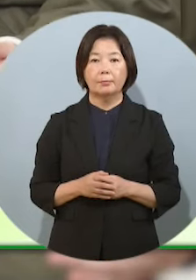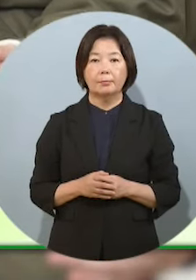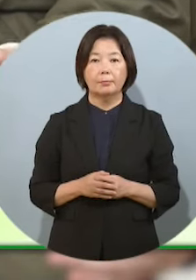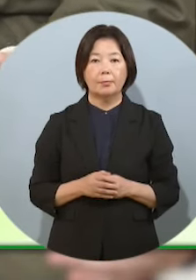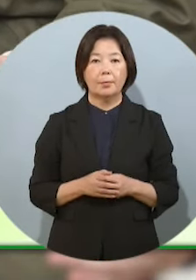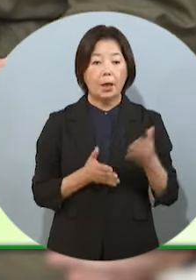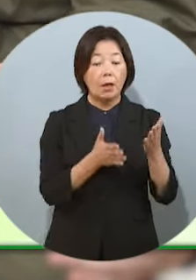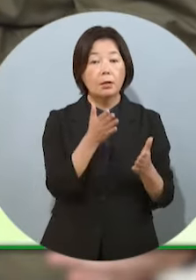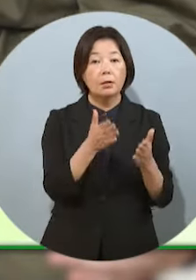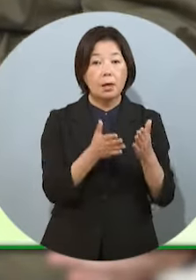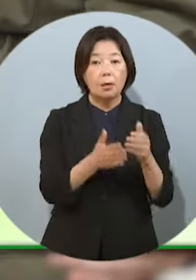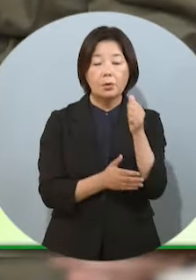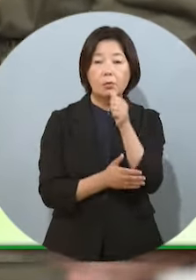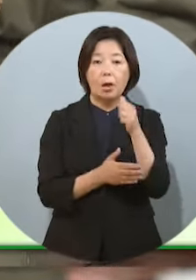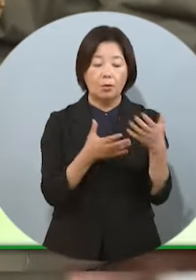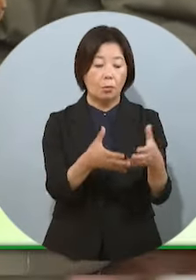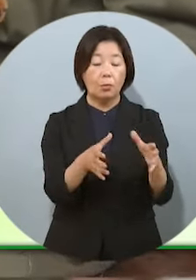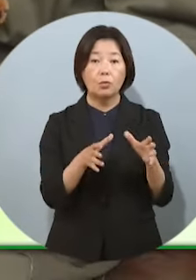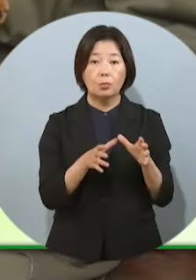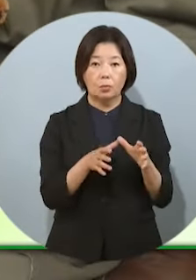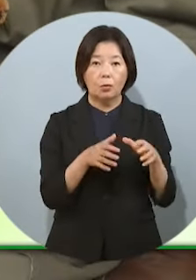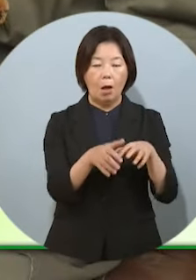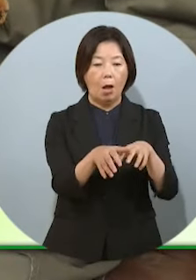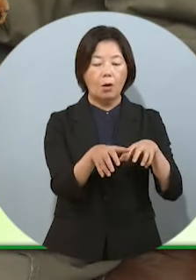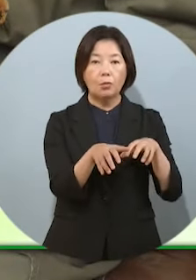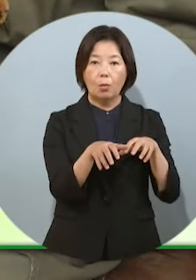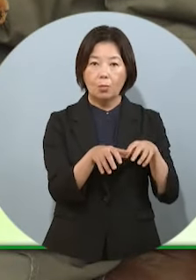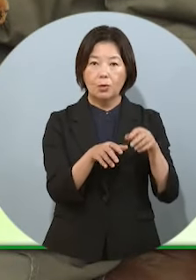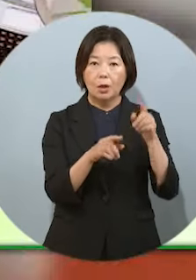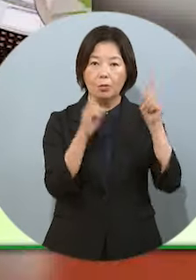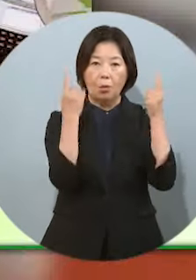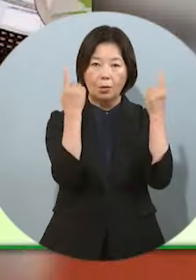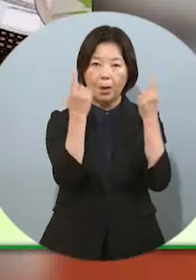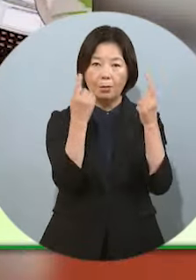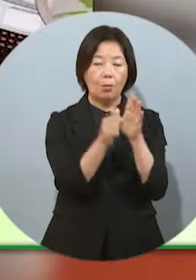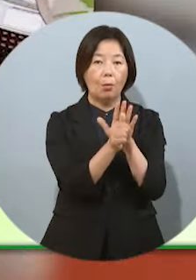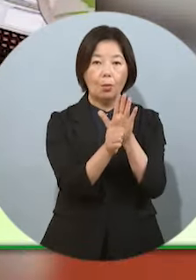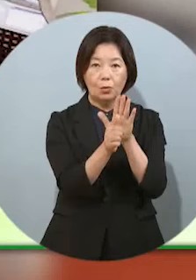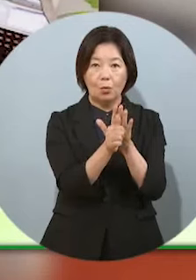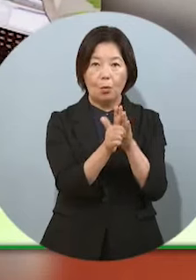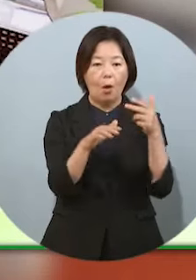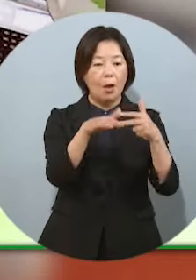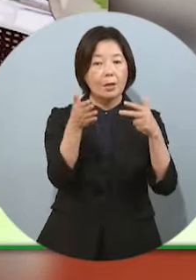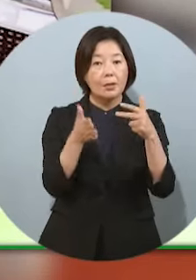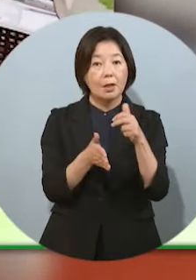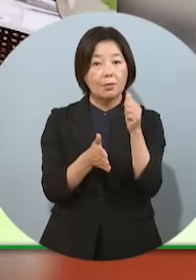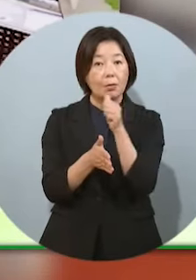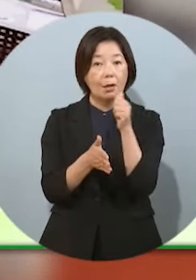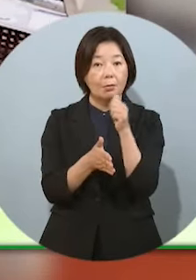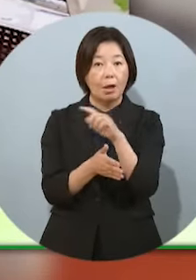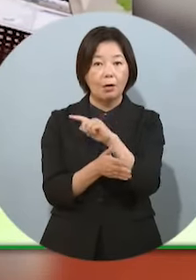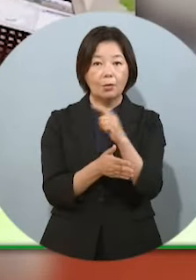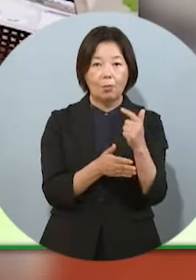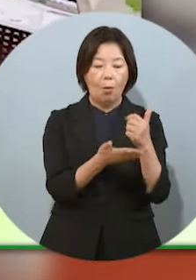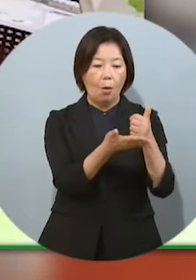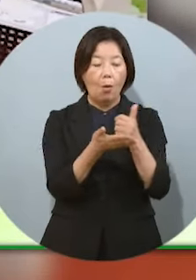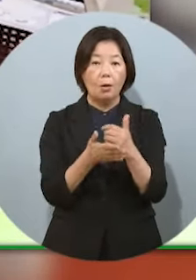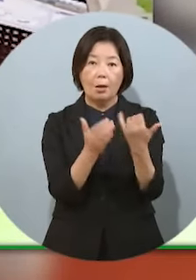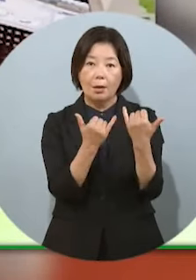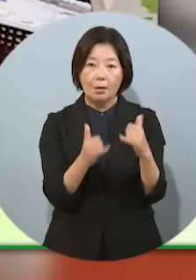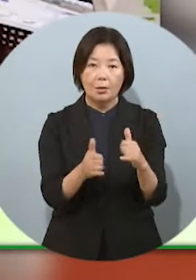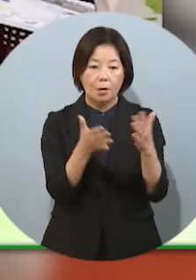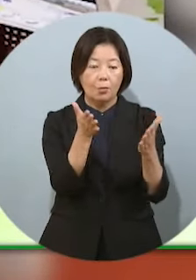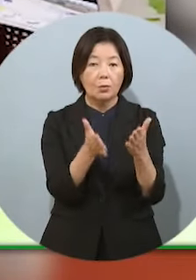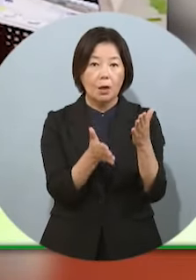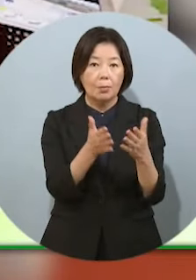サービスガイドグループは、動物園のイベントの補助や施設案内など来園者に対してサ